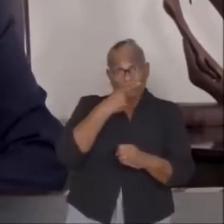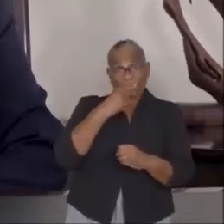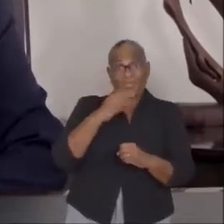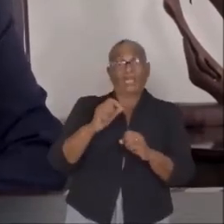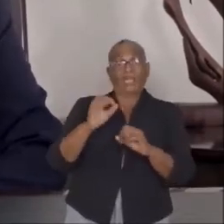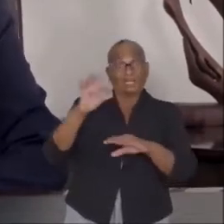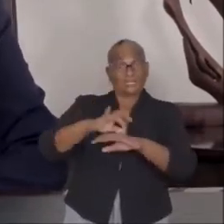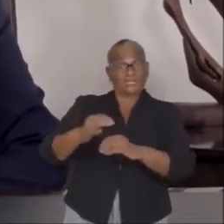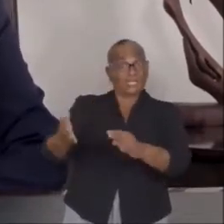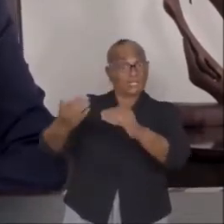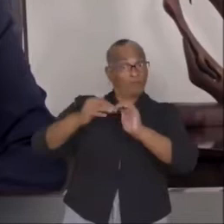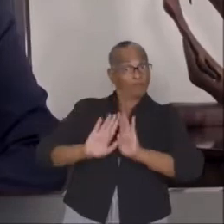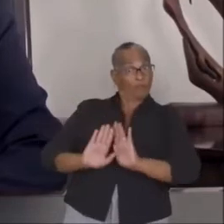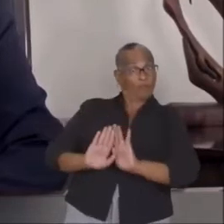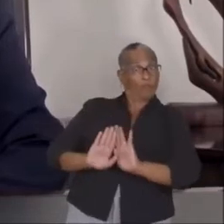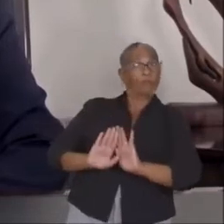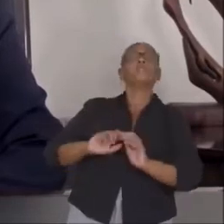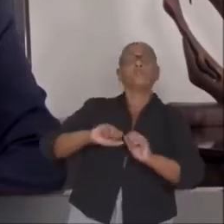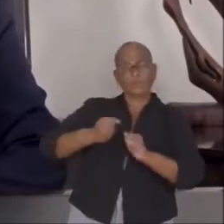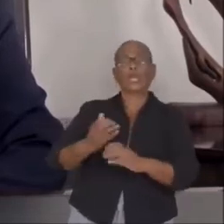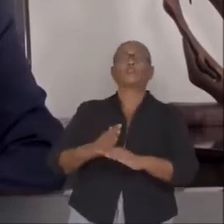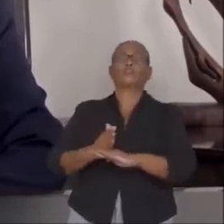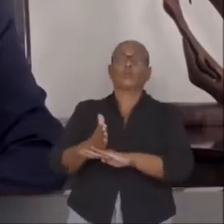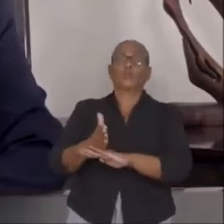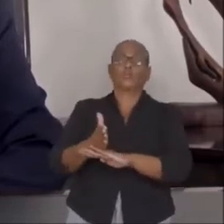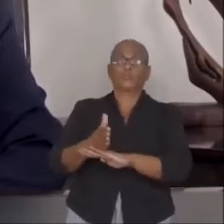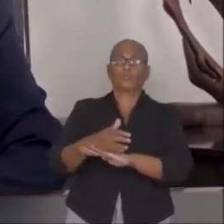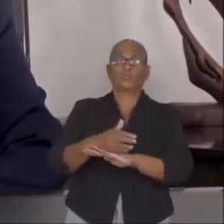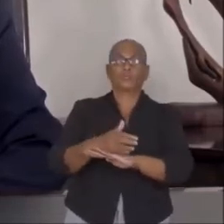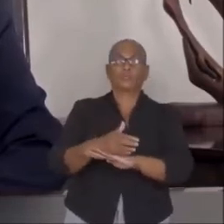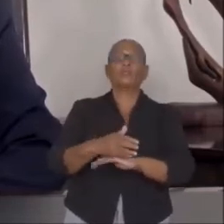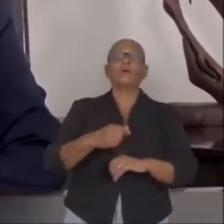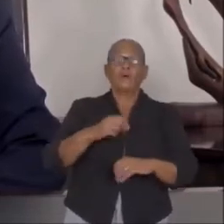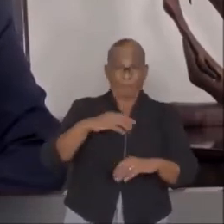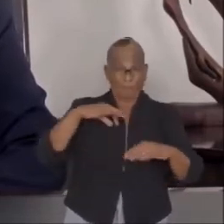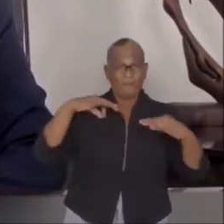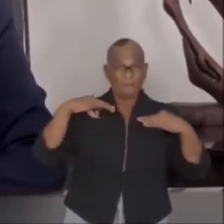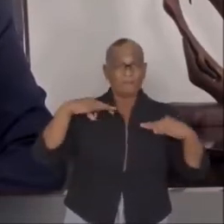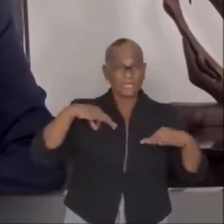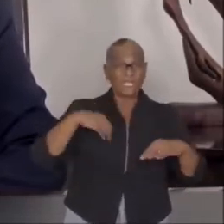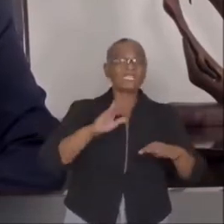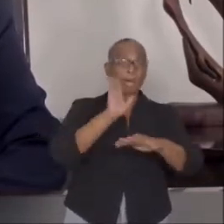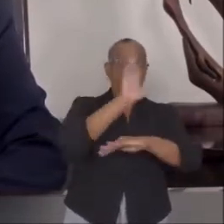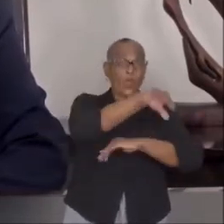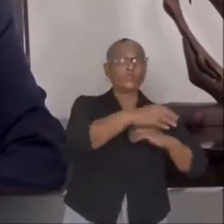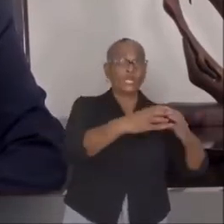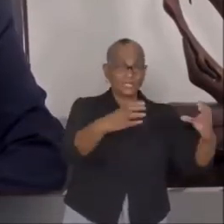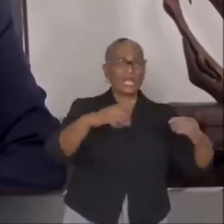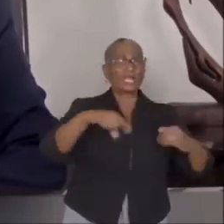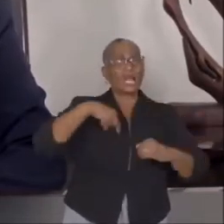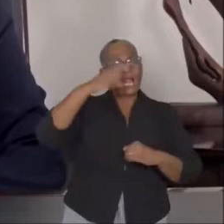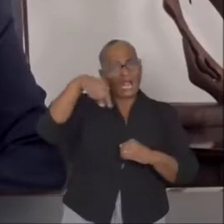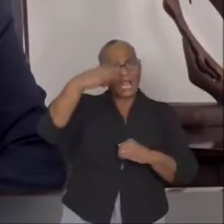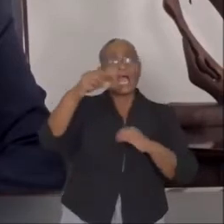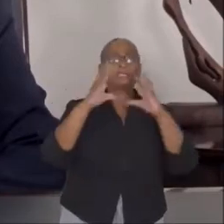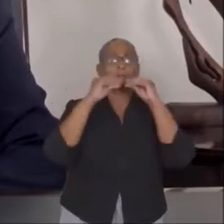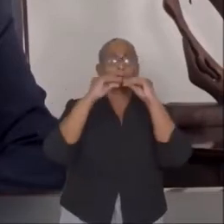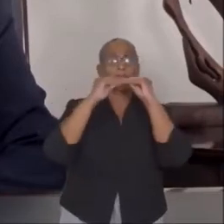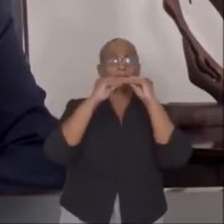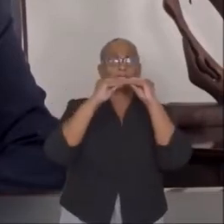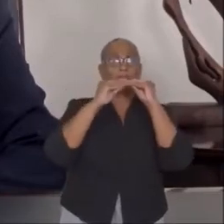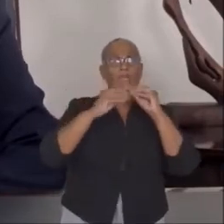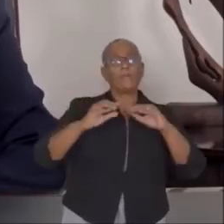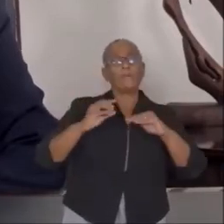Dringdressi-Waktisiki gaat onverkort verder. De minister van Buitenlandse Zaken zal nadere